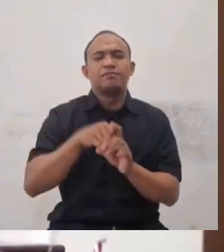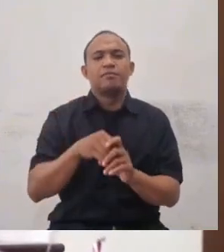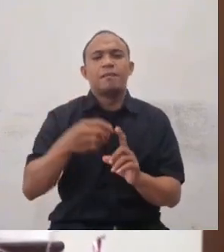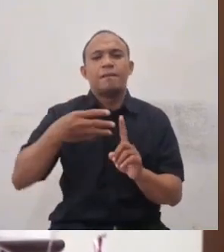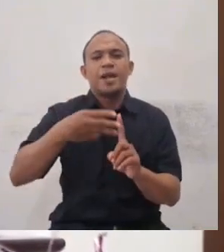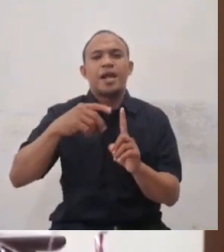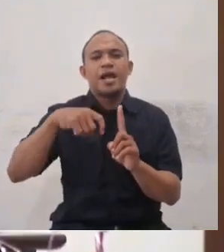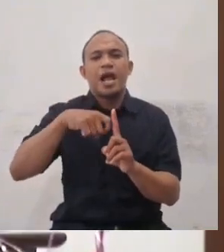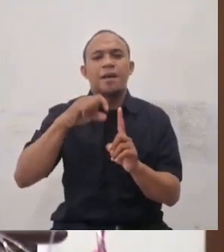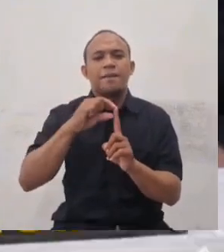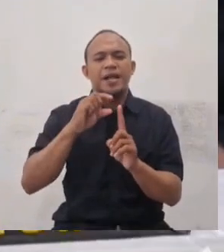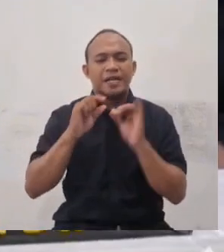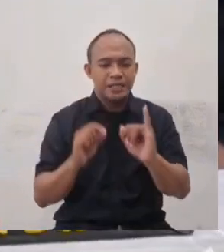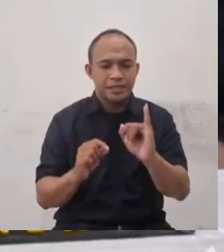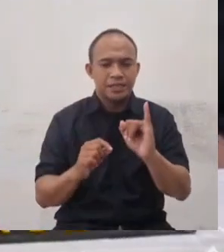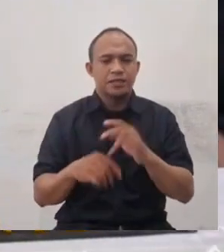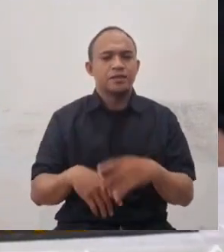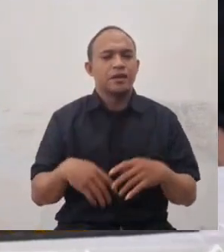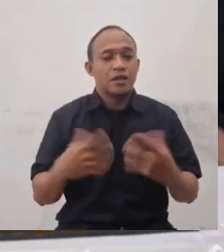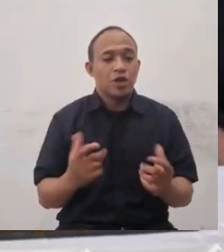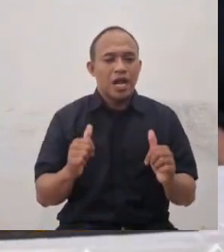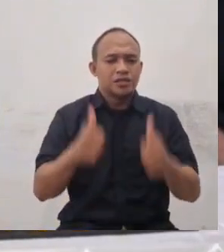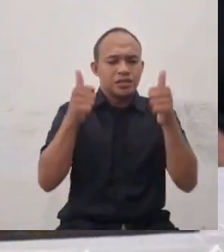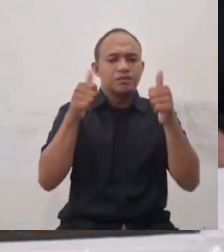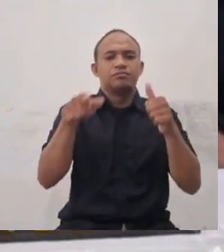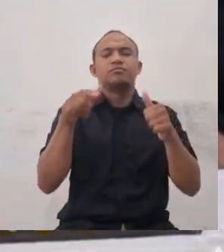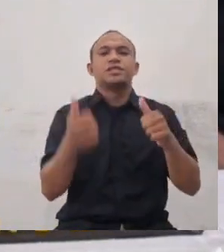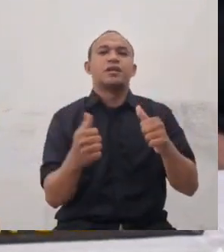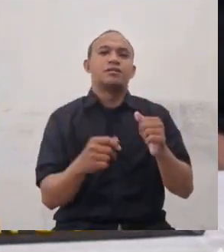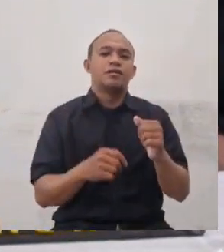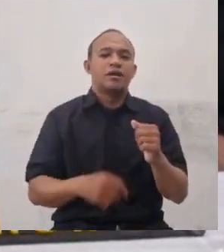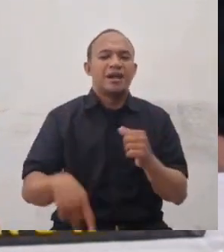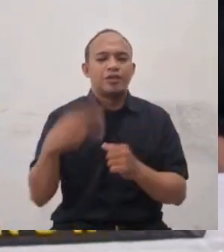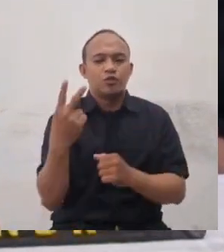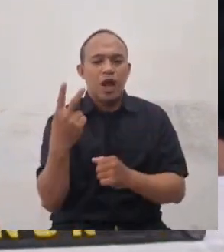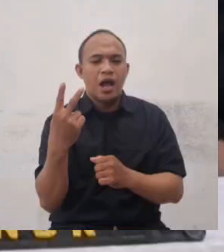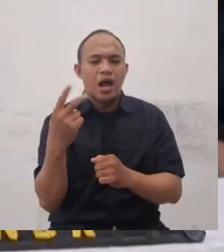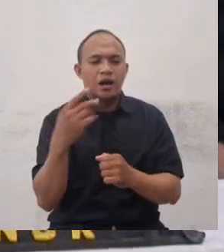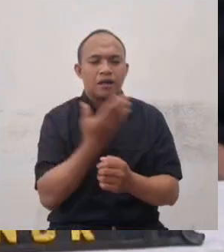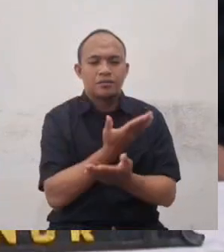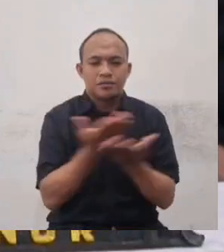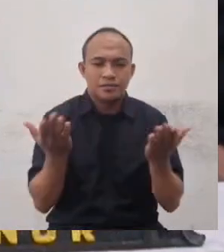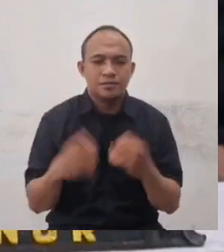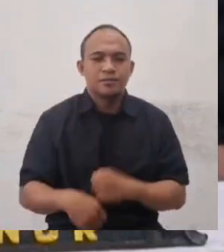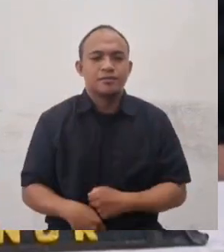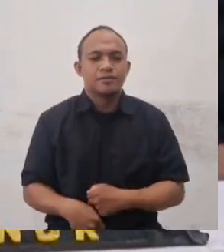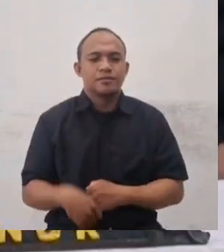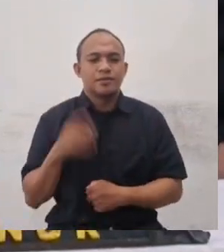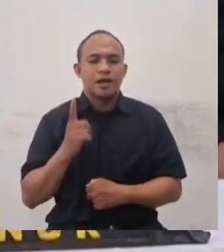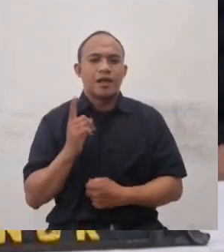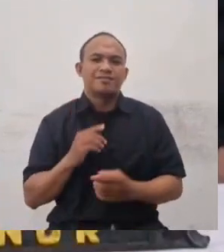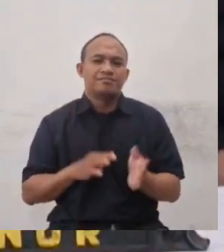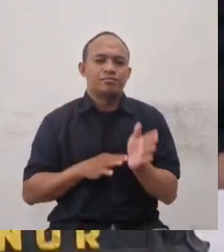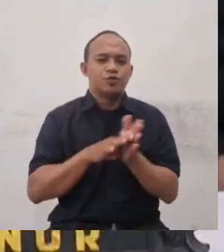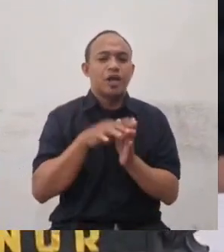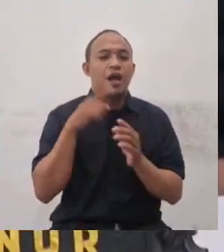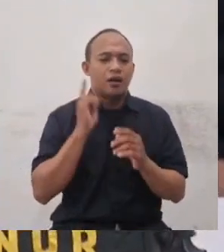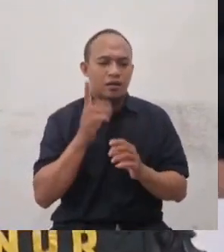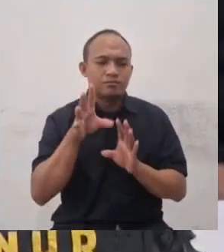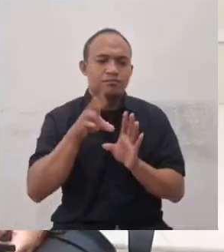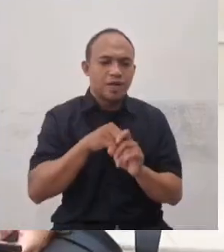atau BPKRI. Keberhasilan ini menjadi prestasi yang ke-12 kalinya secara